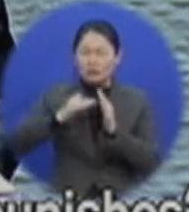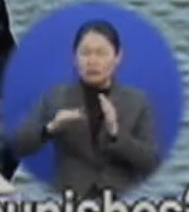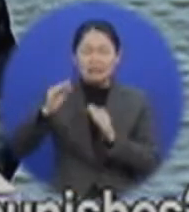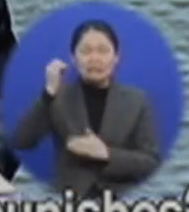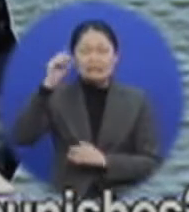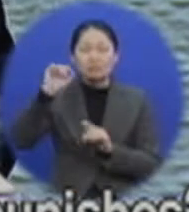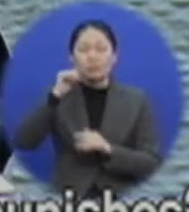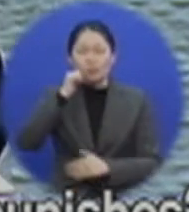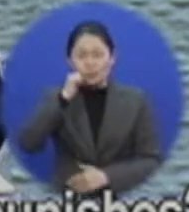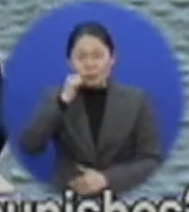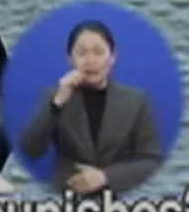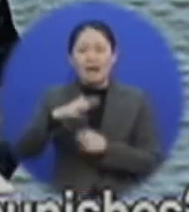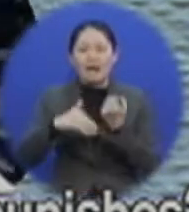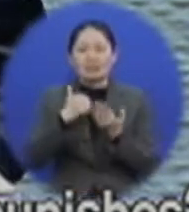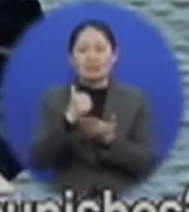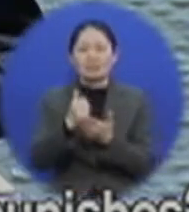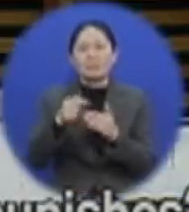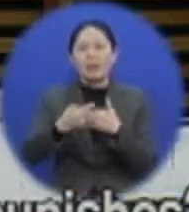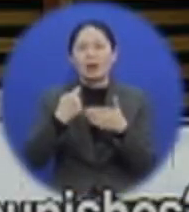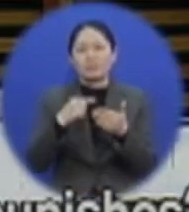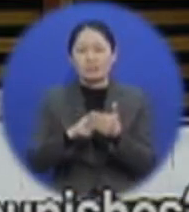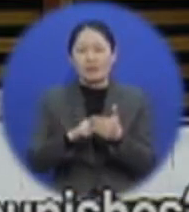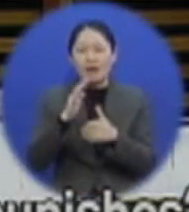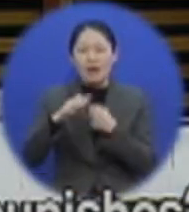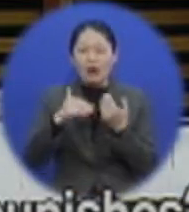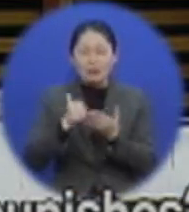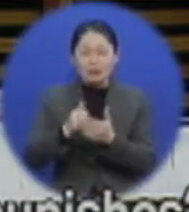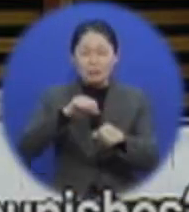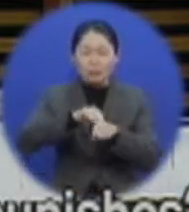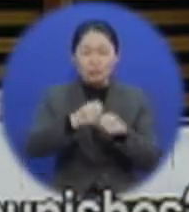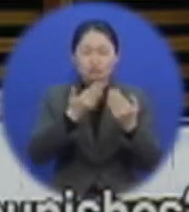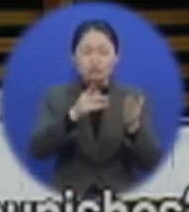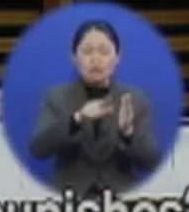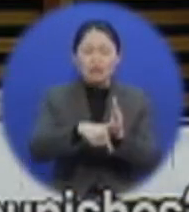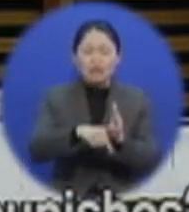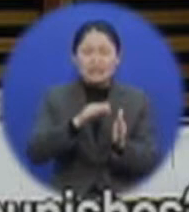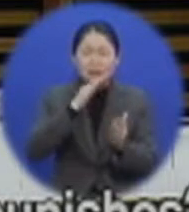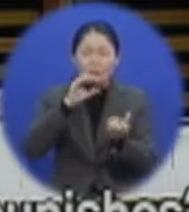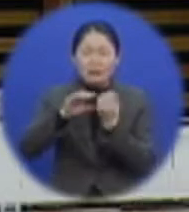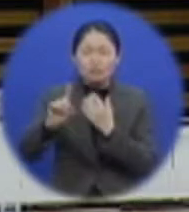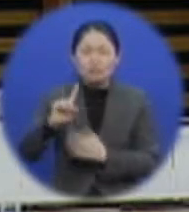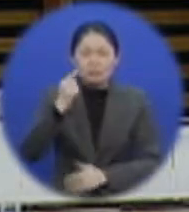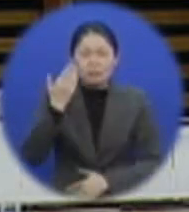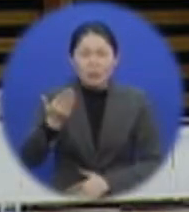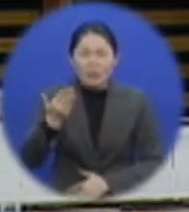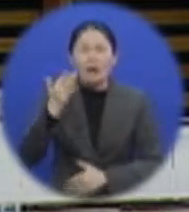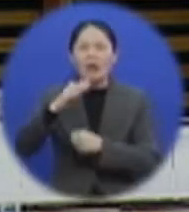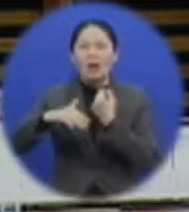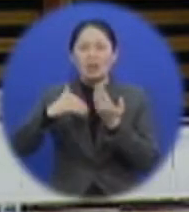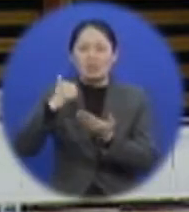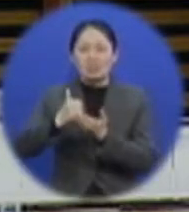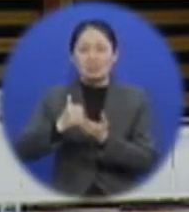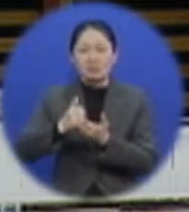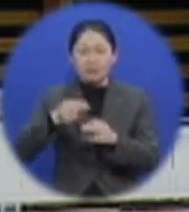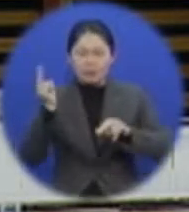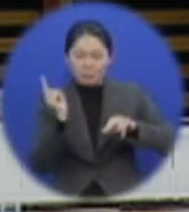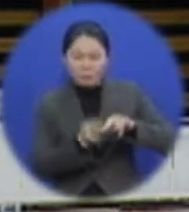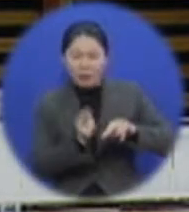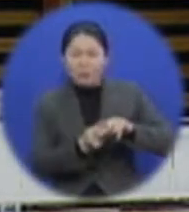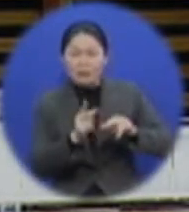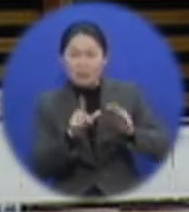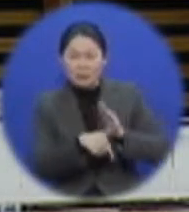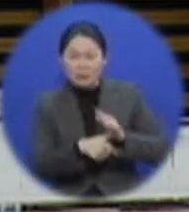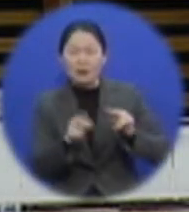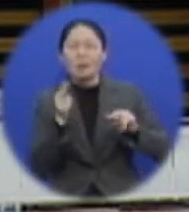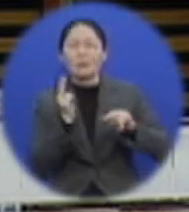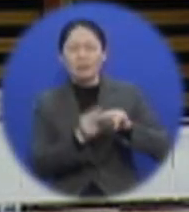입니다 하나님이 진기 하실때 정답이 뭡니까 하나님이 매를 드실때 정답은 매